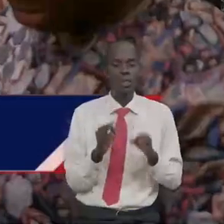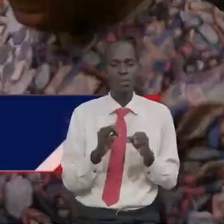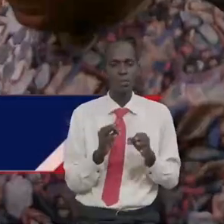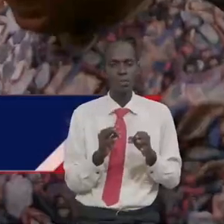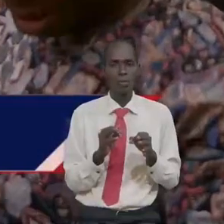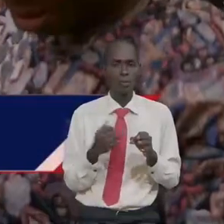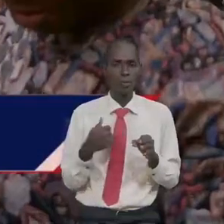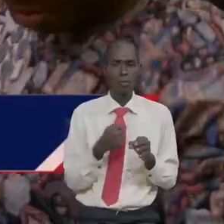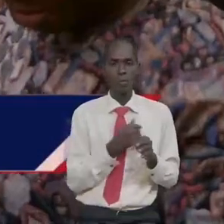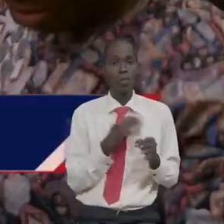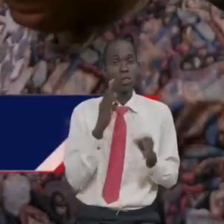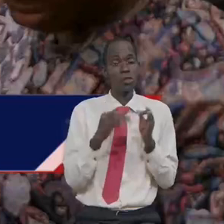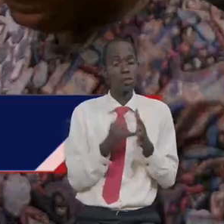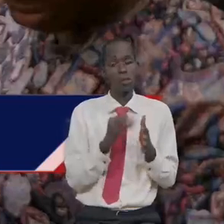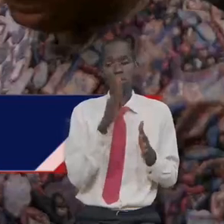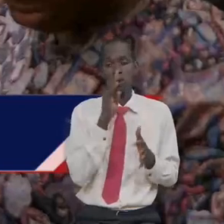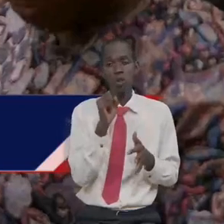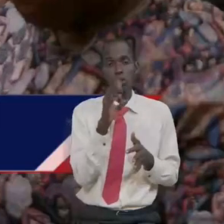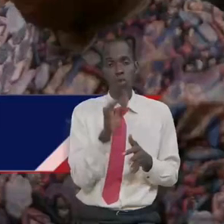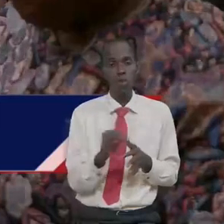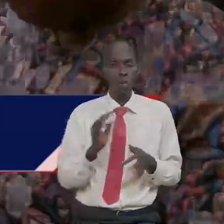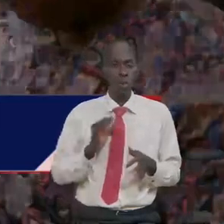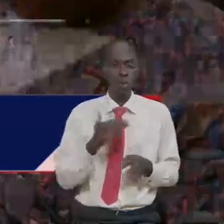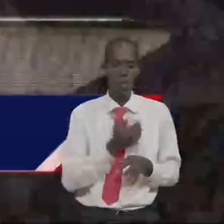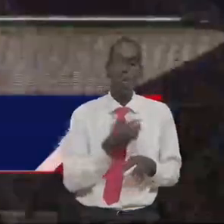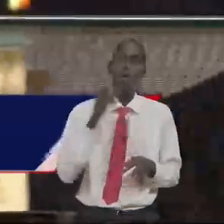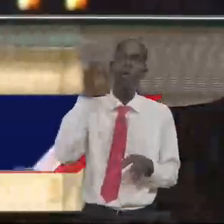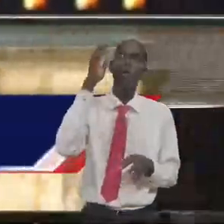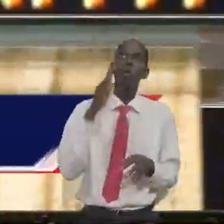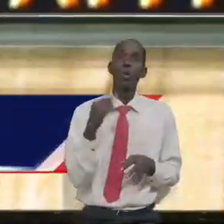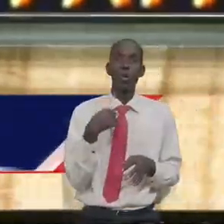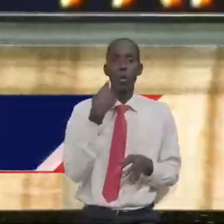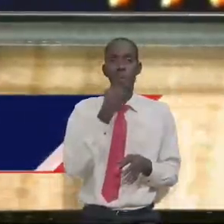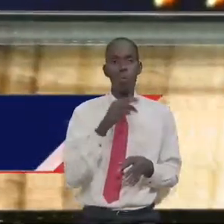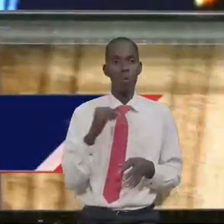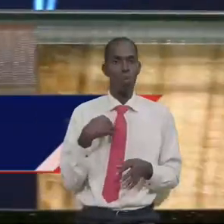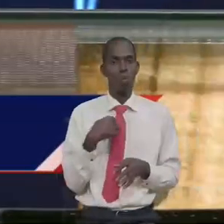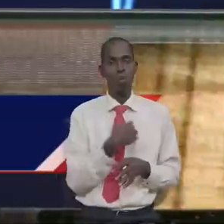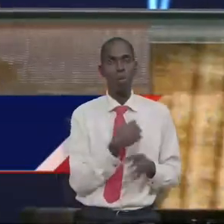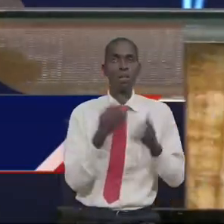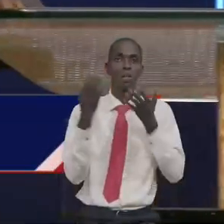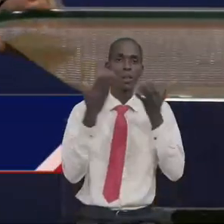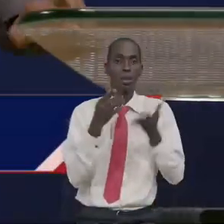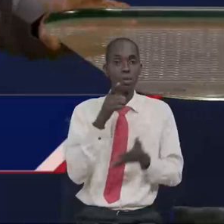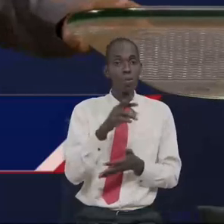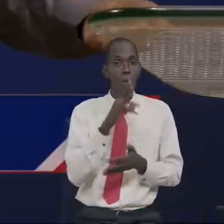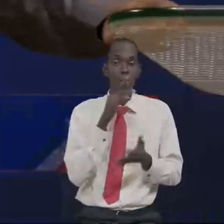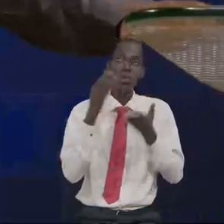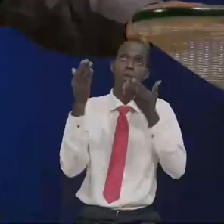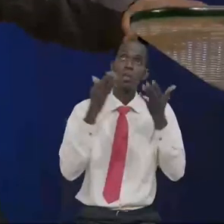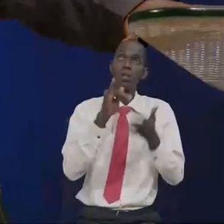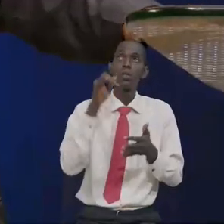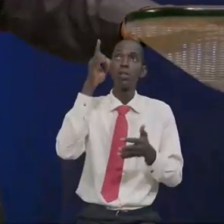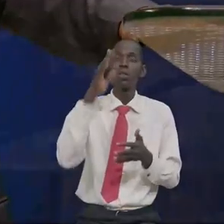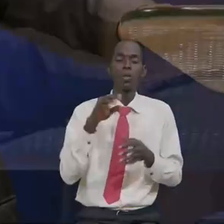Dieu que nous servons. C'est la condition. Tu sais, le Seigneur, dans la sainteté, dans la justice, tous les jours